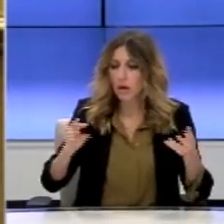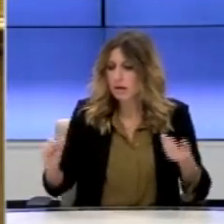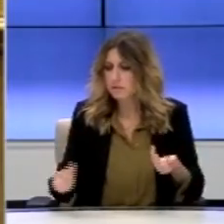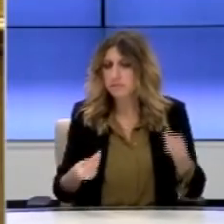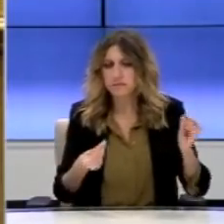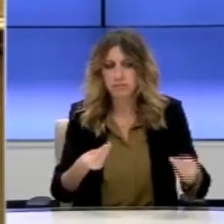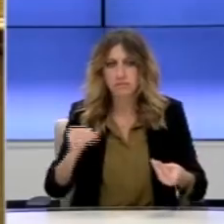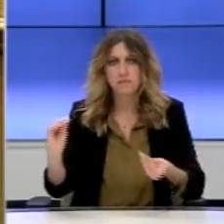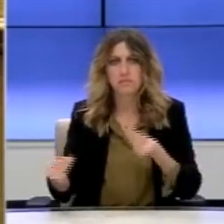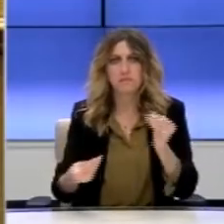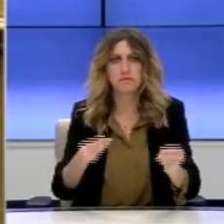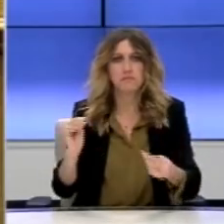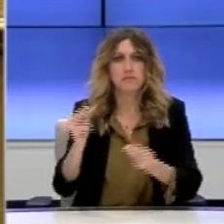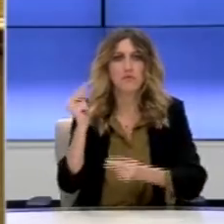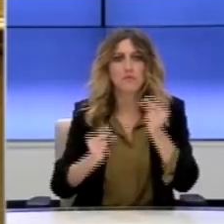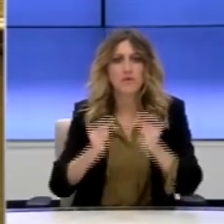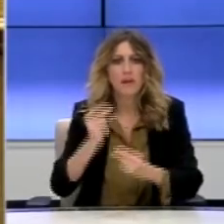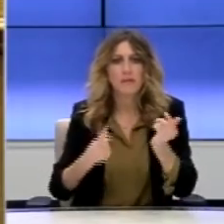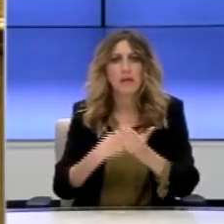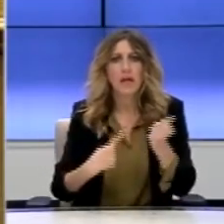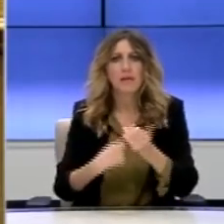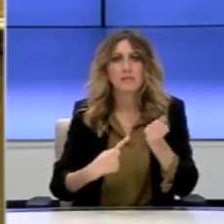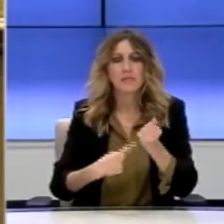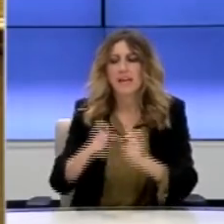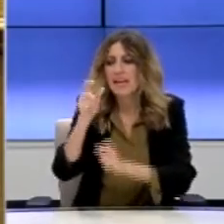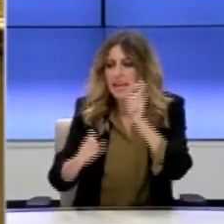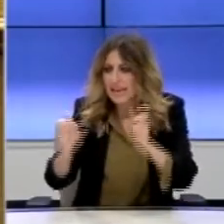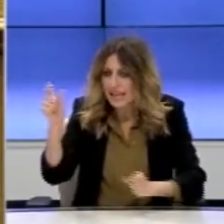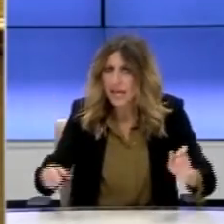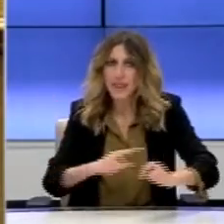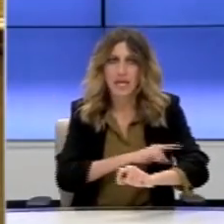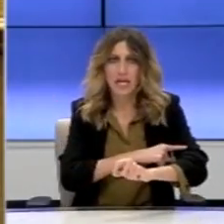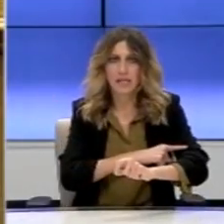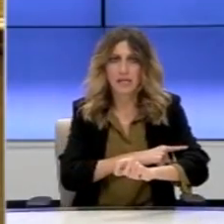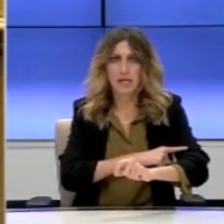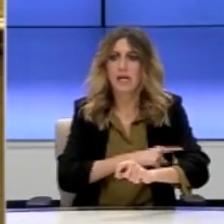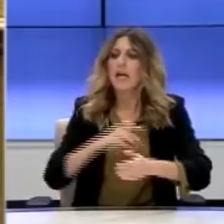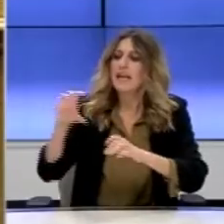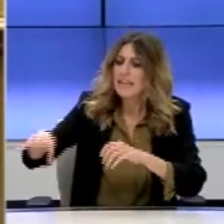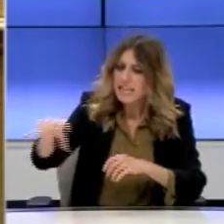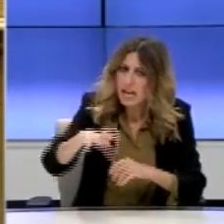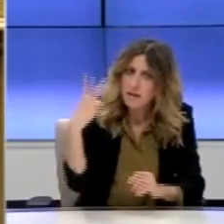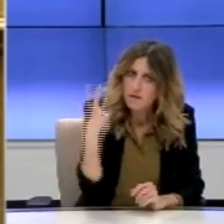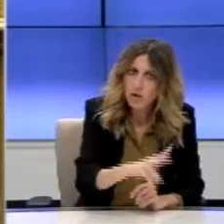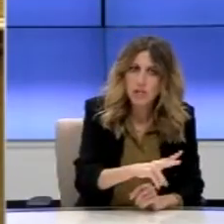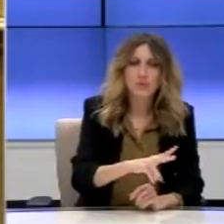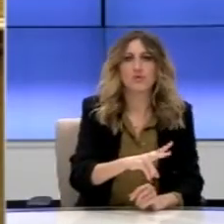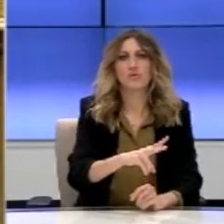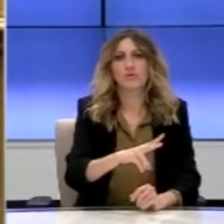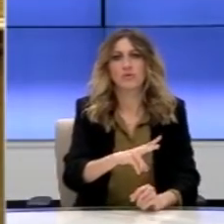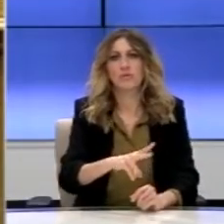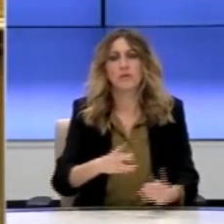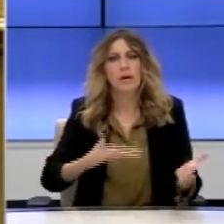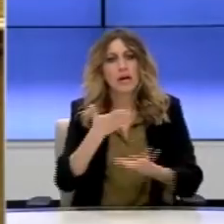ζητήματα τα οποία καταγγέλουν οι ίδιοι οι υγειονομικοί και οι φορείς τους, όπως ένας μόνο γιατρός να είναι